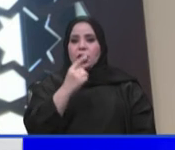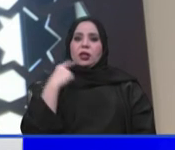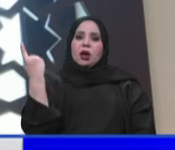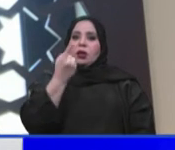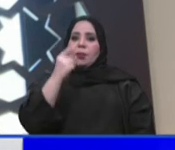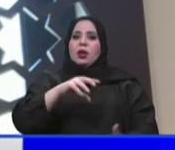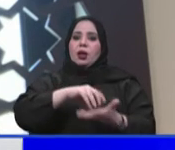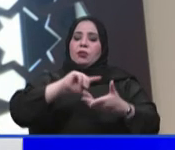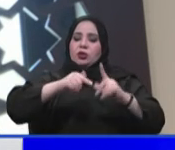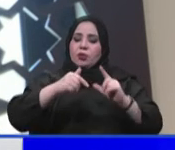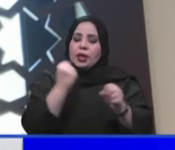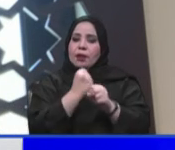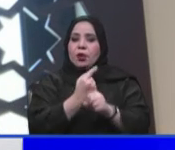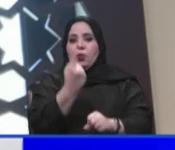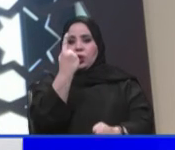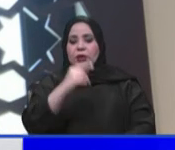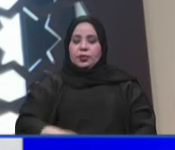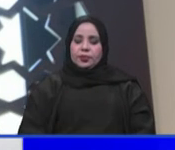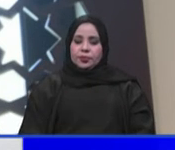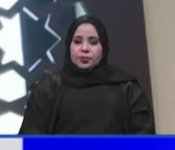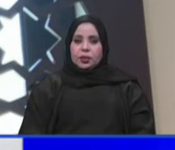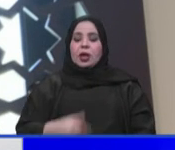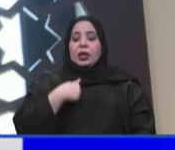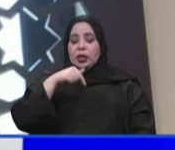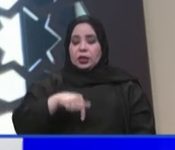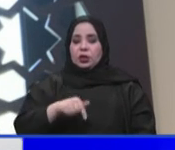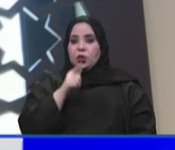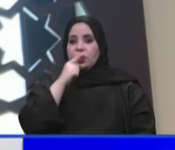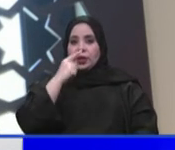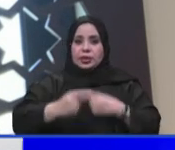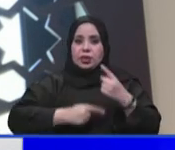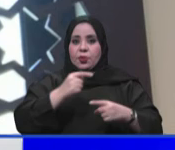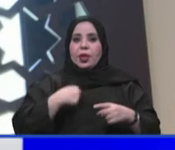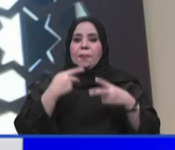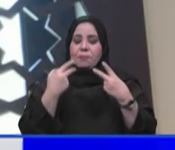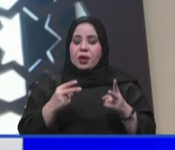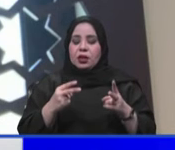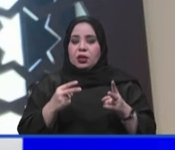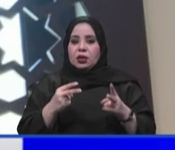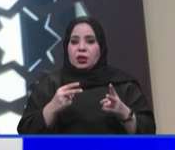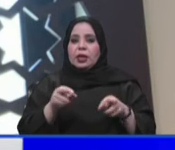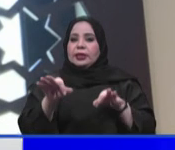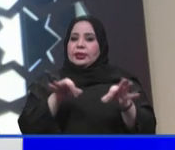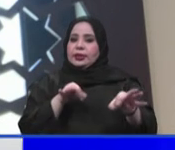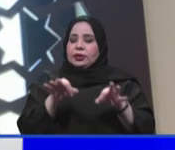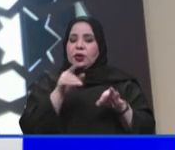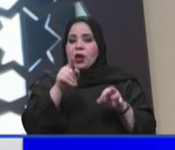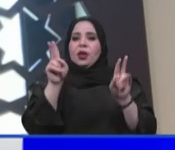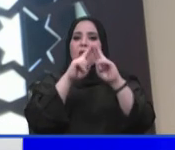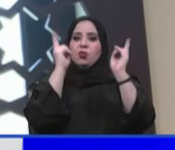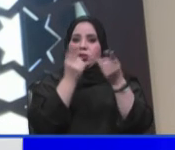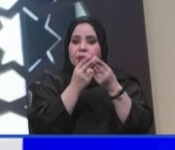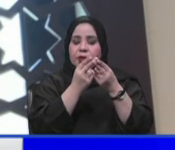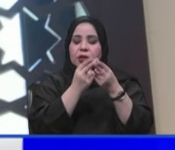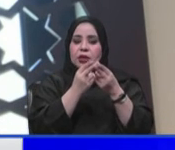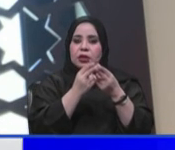نكون كلنا متكاملين وليس متنافسين. وهذا اللي احنا كل سنة مبدأ اللي احنا نحطه في المؤتمر ونخليه يكون ما